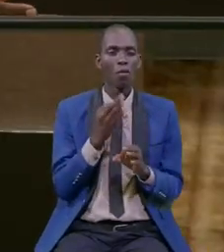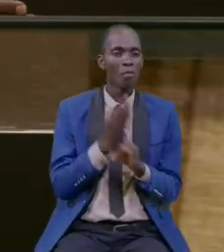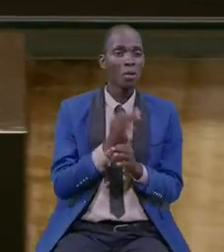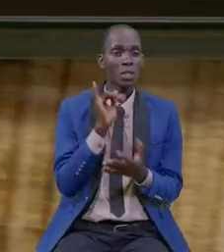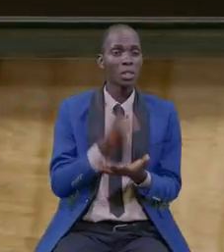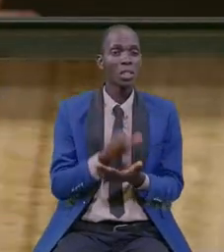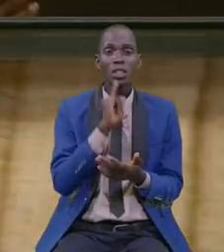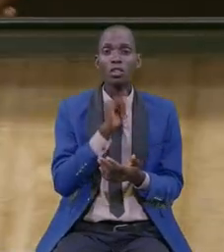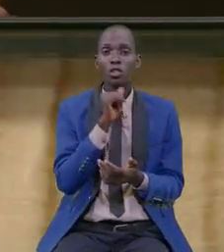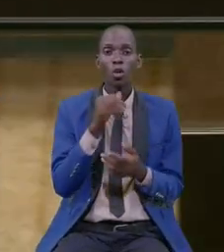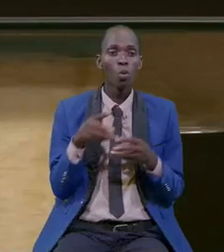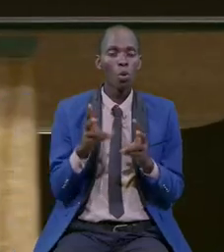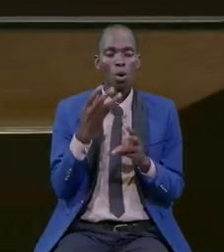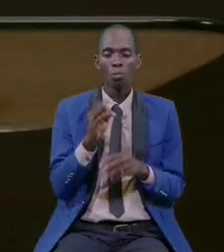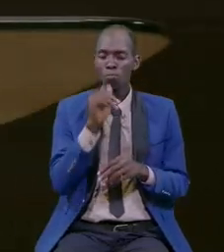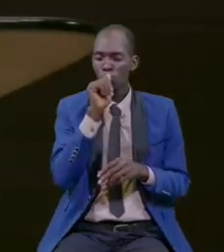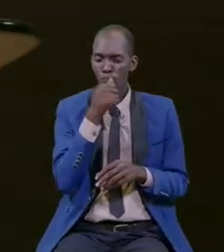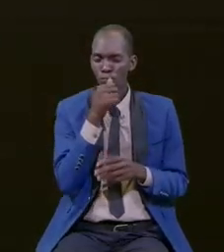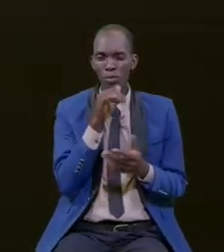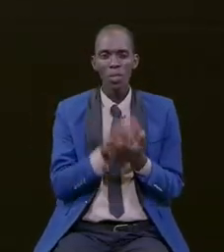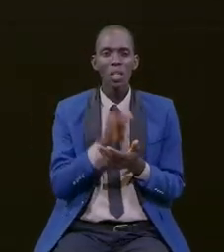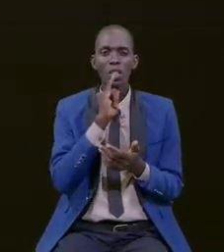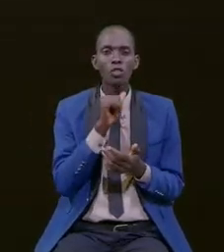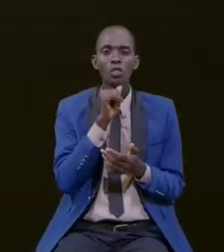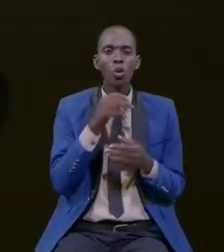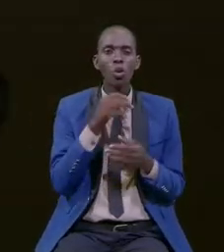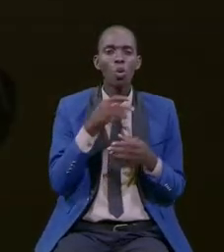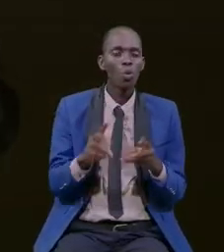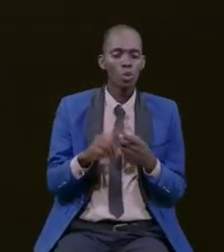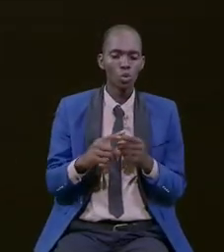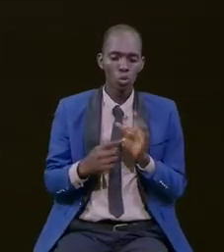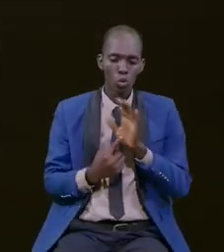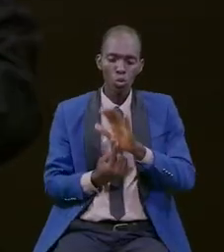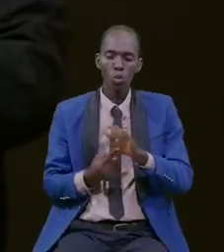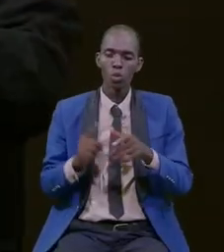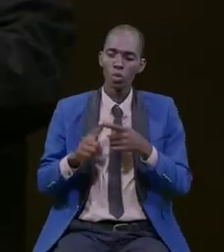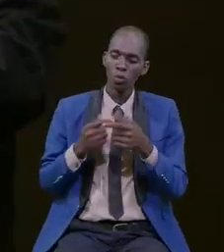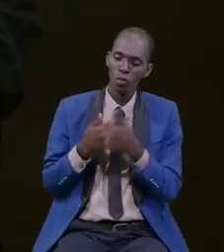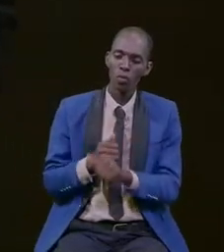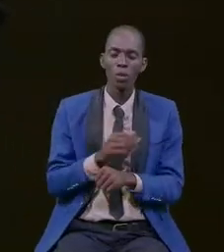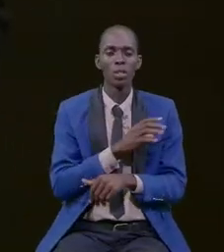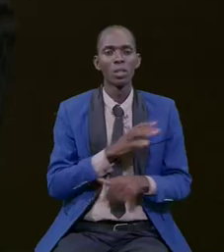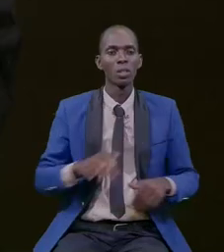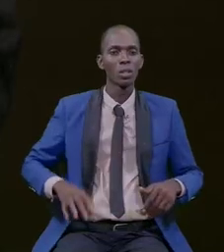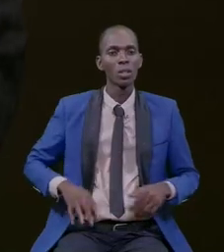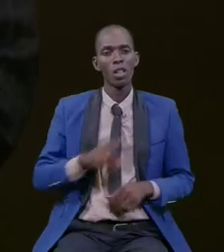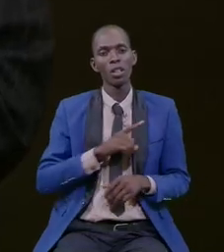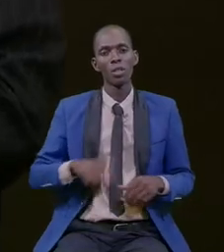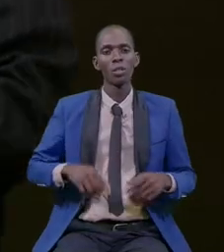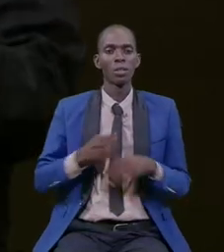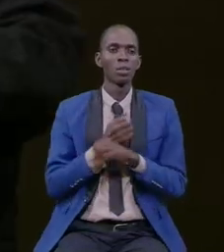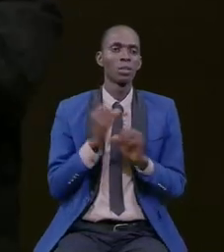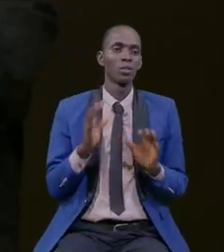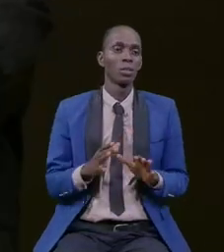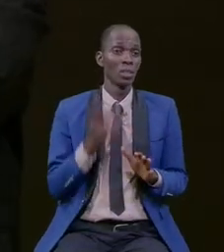patience ce n'est pas le chemin de la suivie ou bien du suivi du chemin d'exemple de Jésus-Christ notre Sauveur lorsqu'il était